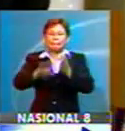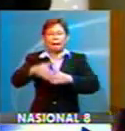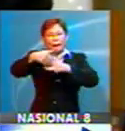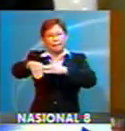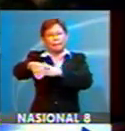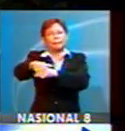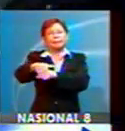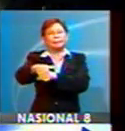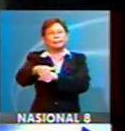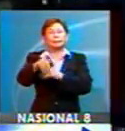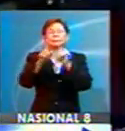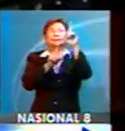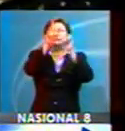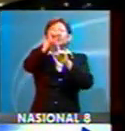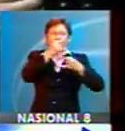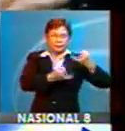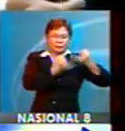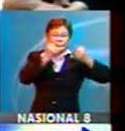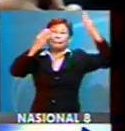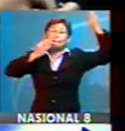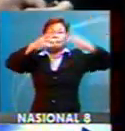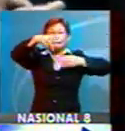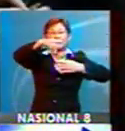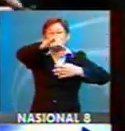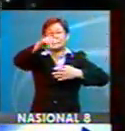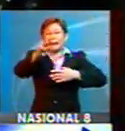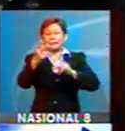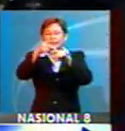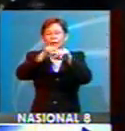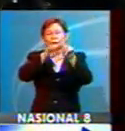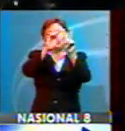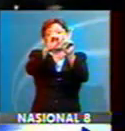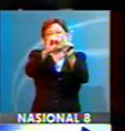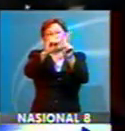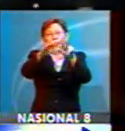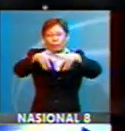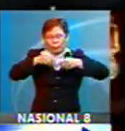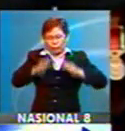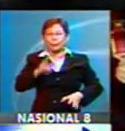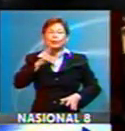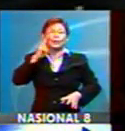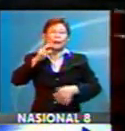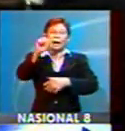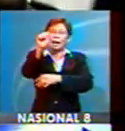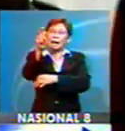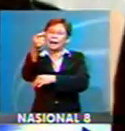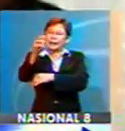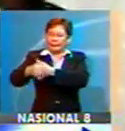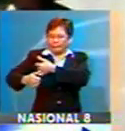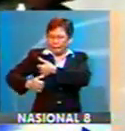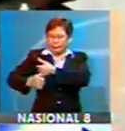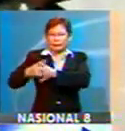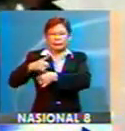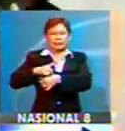selepas menyampaikan pingat jasa Malaysia PJM kepada 20 penerima veteran Angkatan Tentera Malaysia